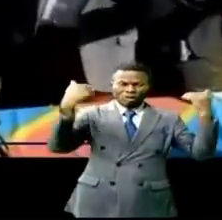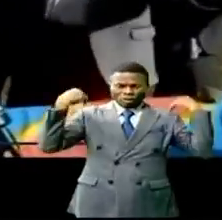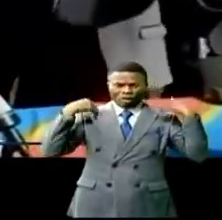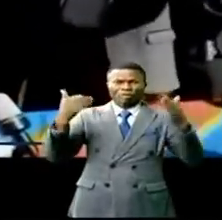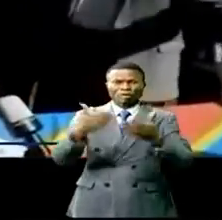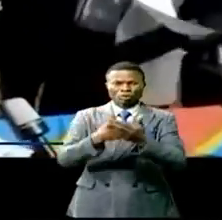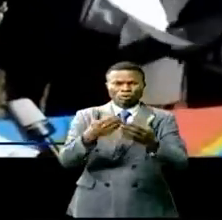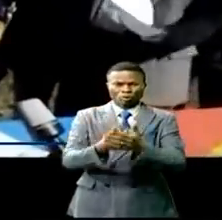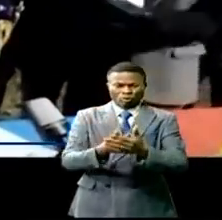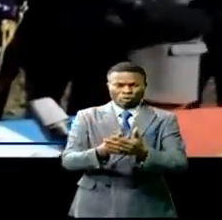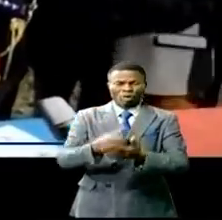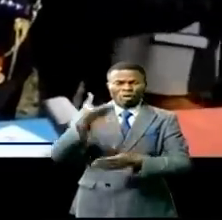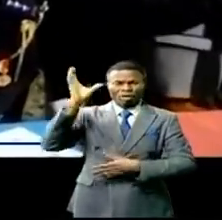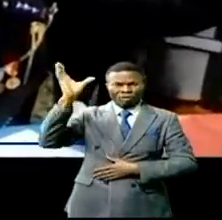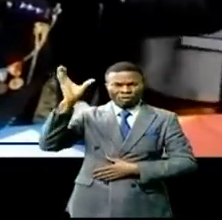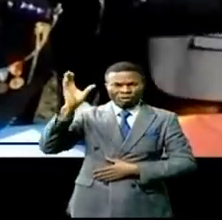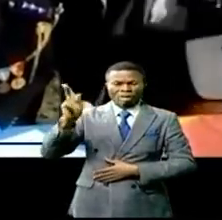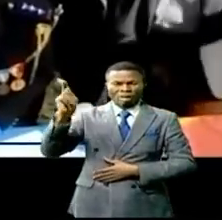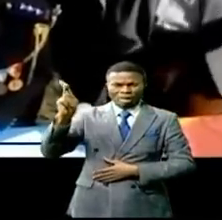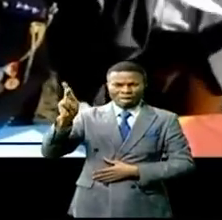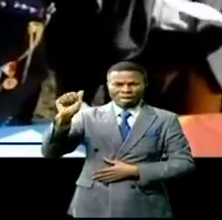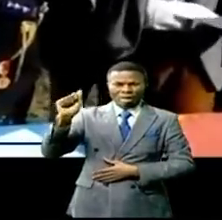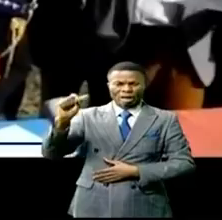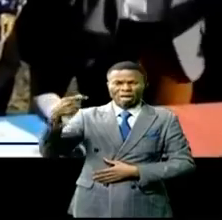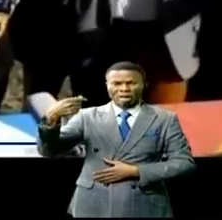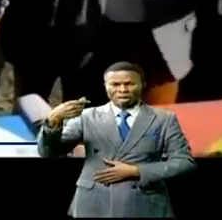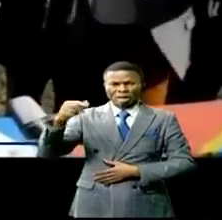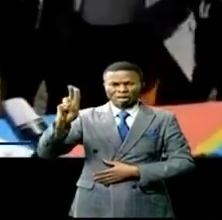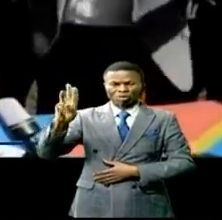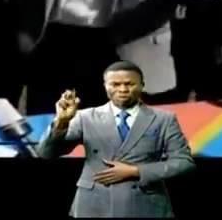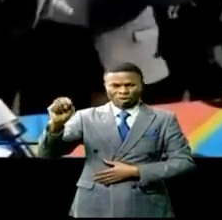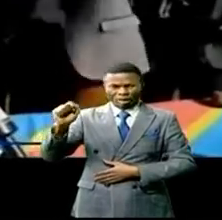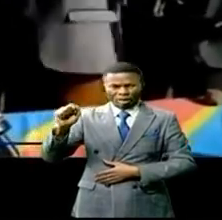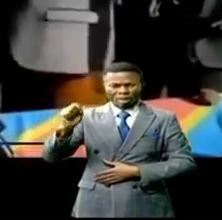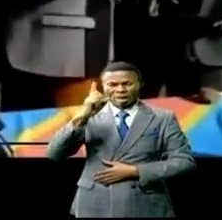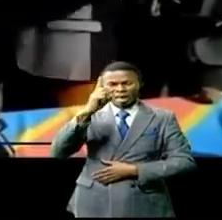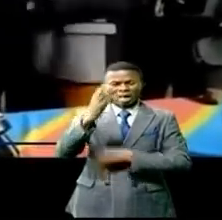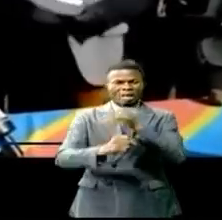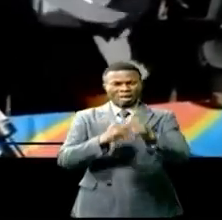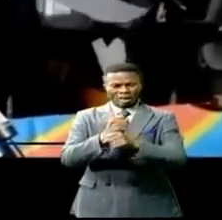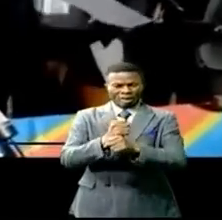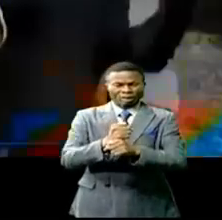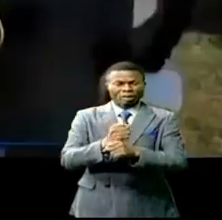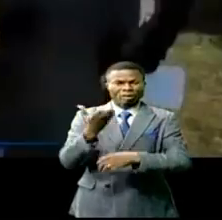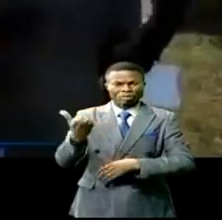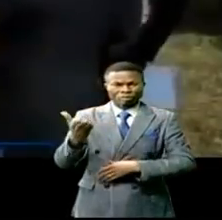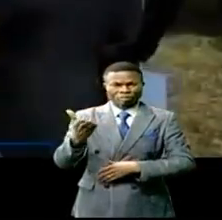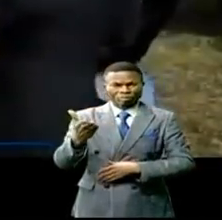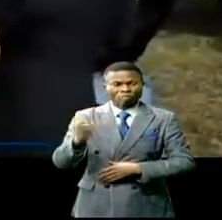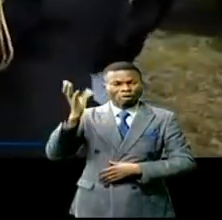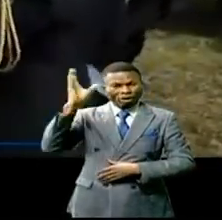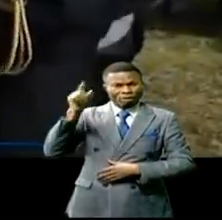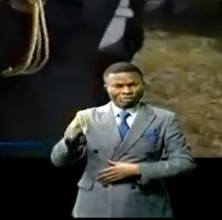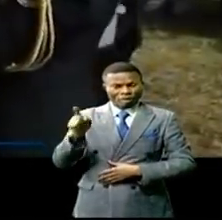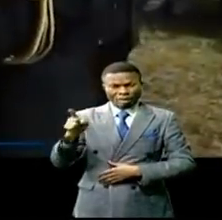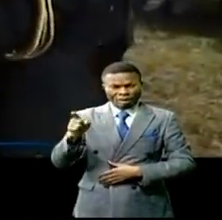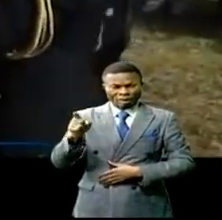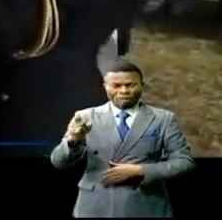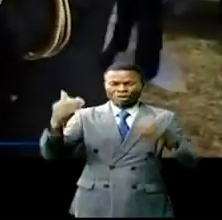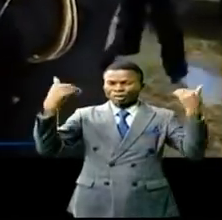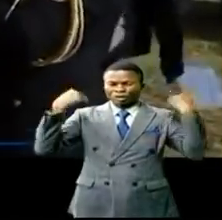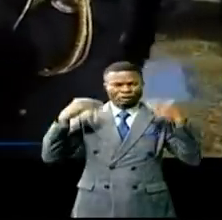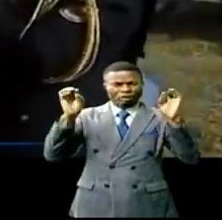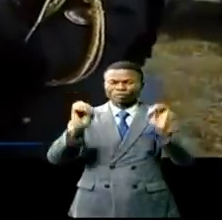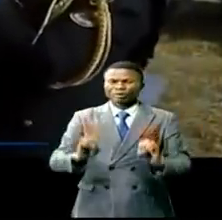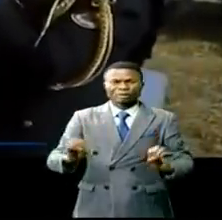nous sommes dans ces cris des coins averse était l'époux est un crime inhumain planète que les concours du saut n'a fait plus